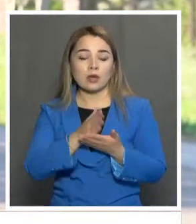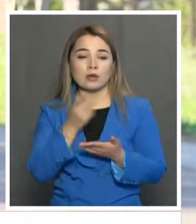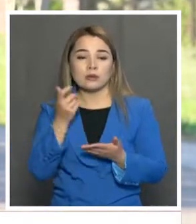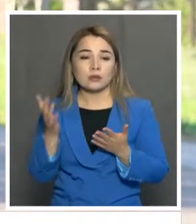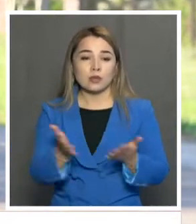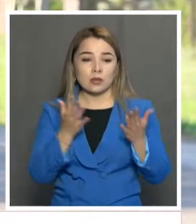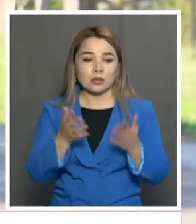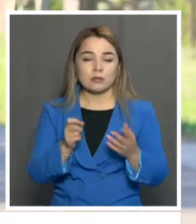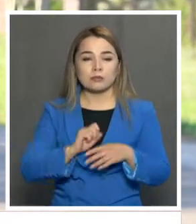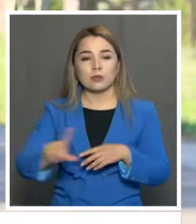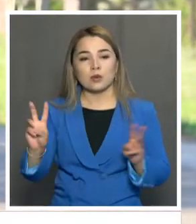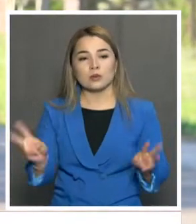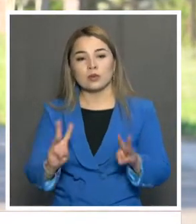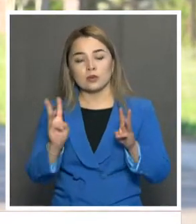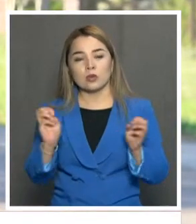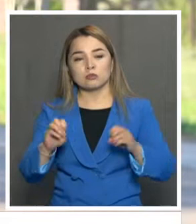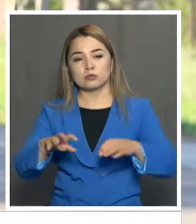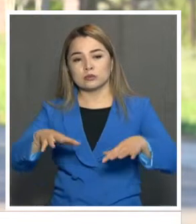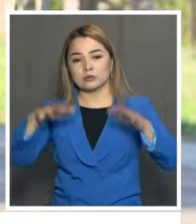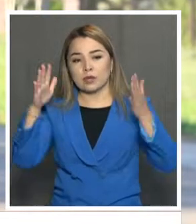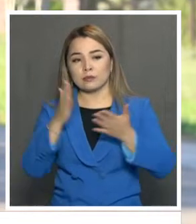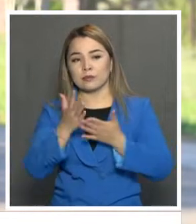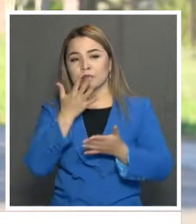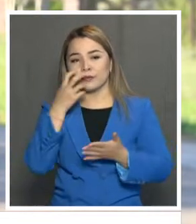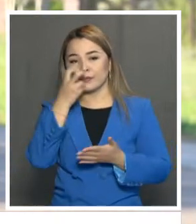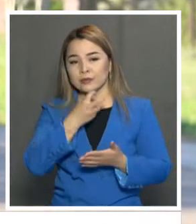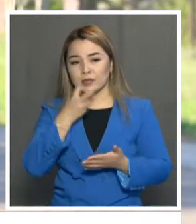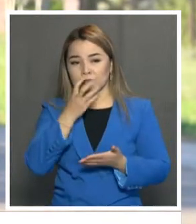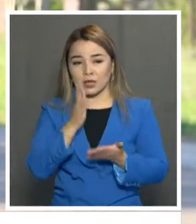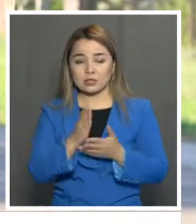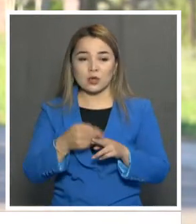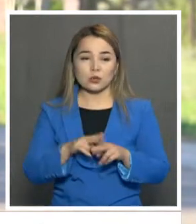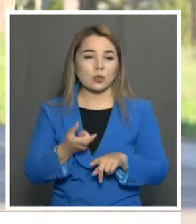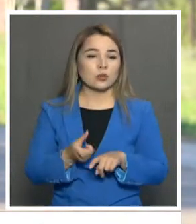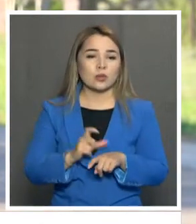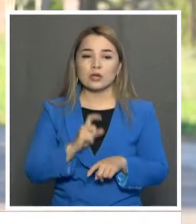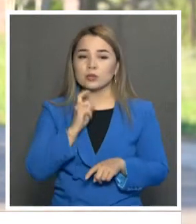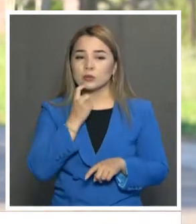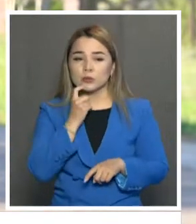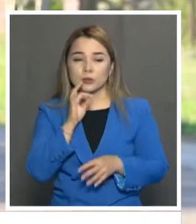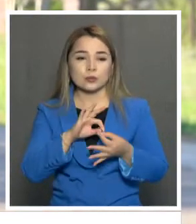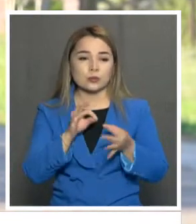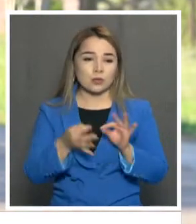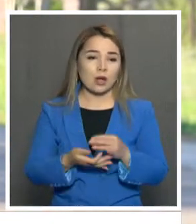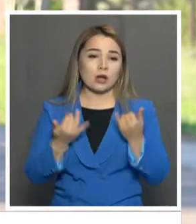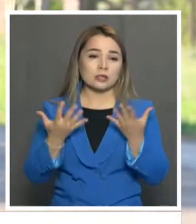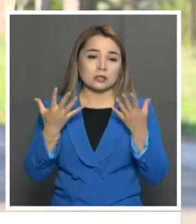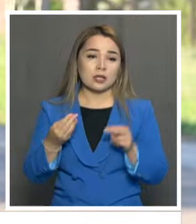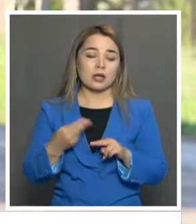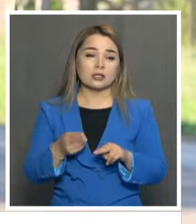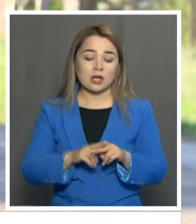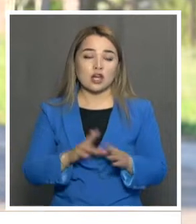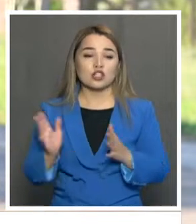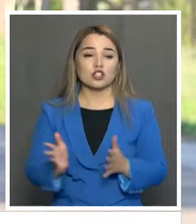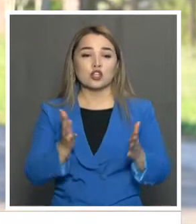болды, жел соққан жақтан түтін шығады, жаман иіс келеді. Өте қиын. Міне бүгінгі ғана